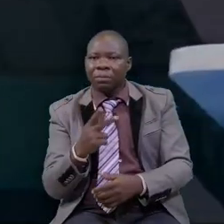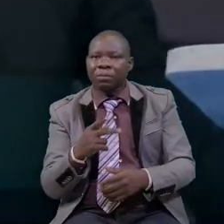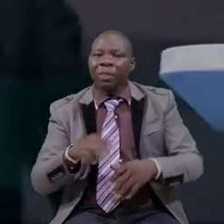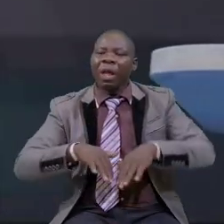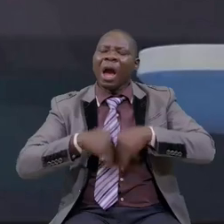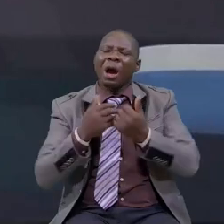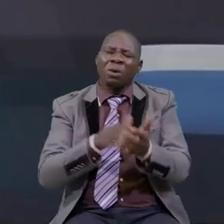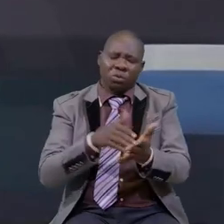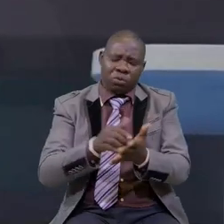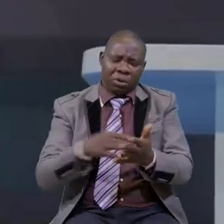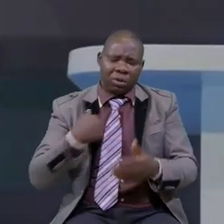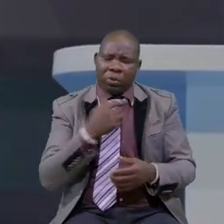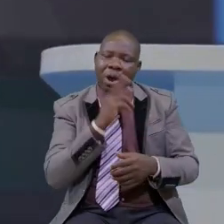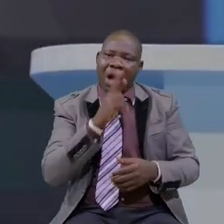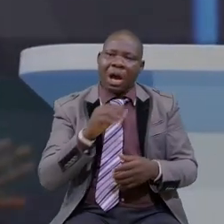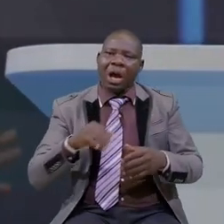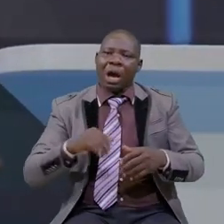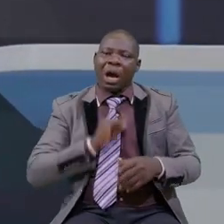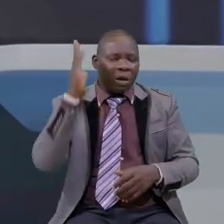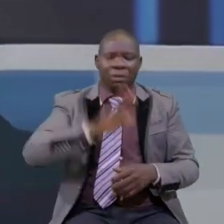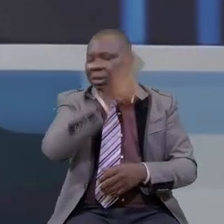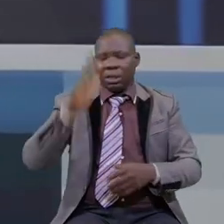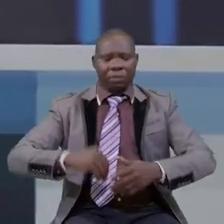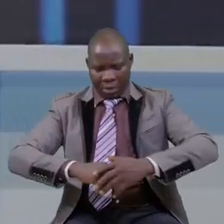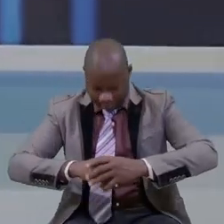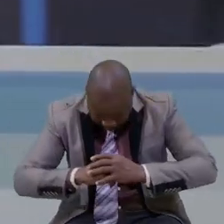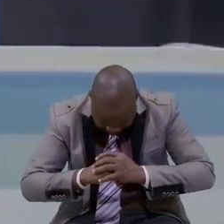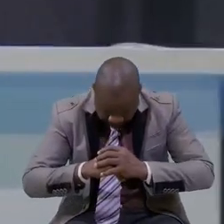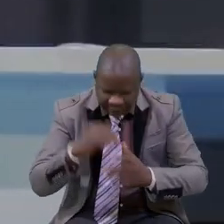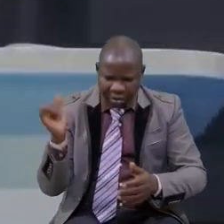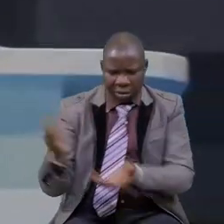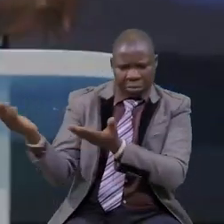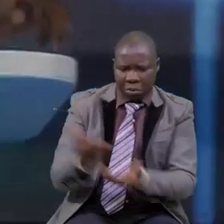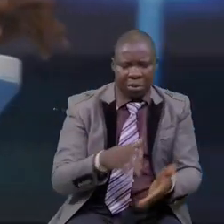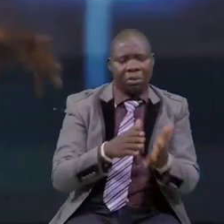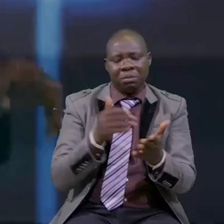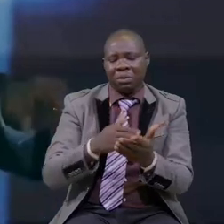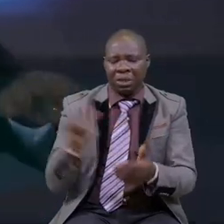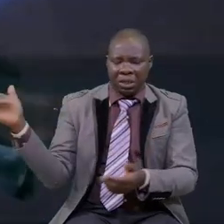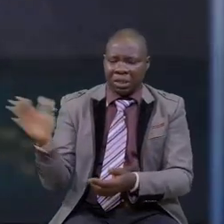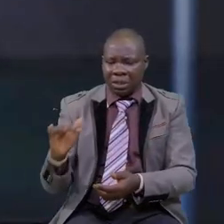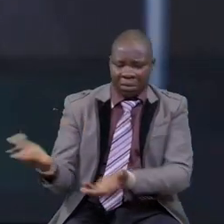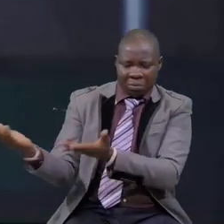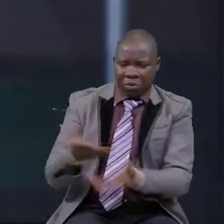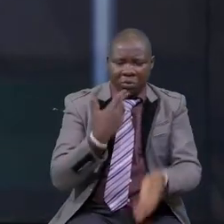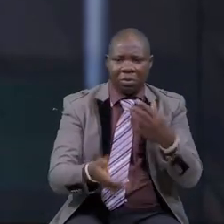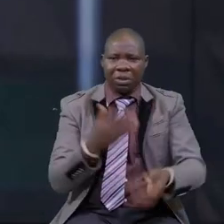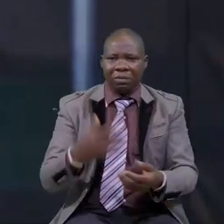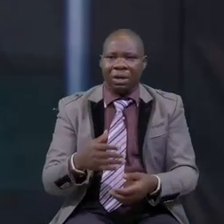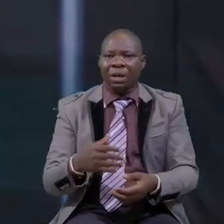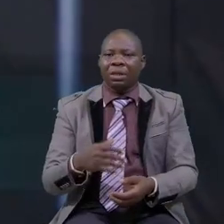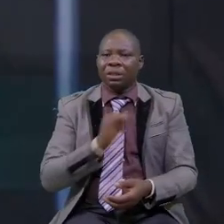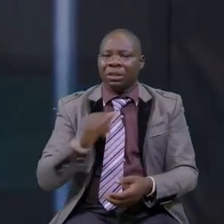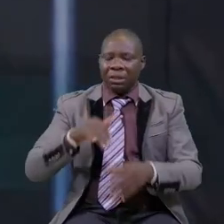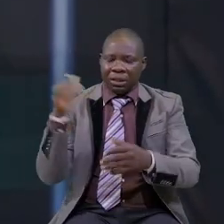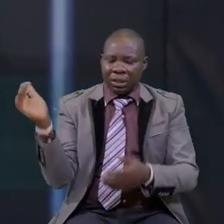de fois tu es faible. Je ne vais jamais fléchir. Ils vont amener l'argent, ils vont amener ce qu'ils veulent, ils vont envoyer des